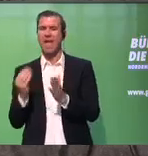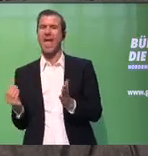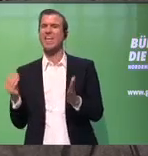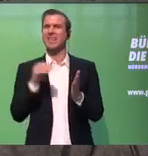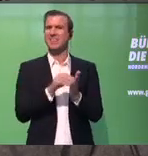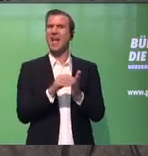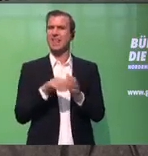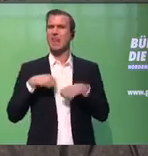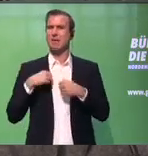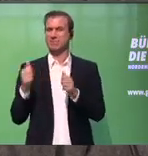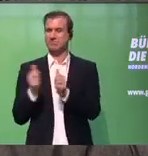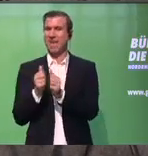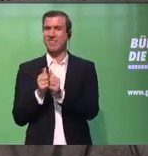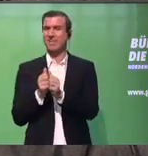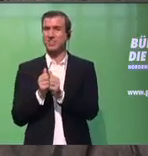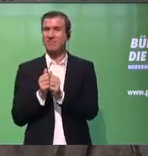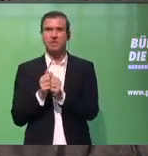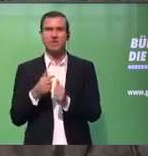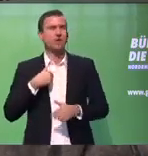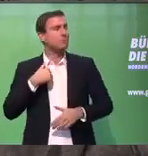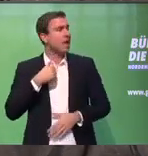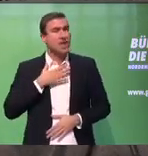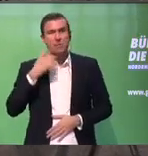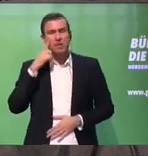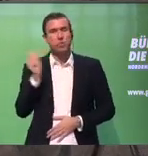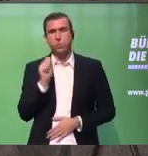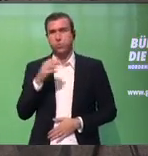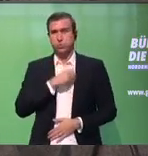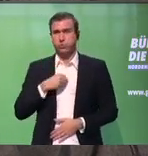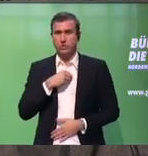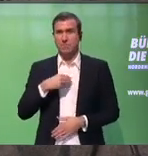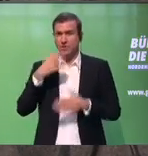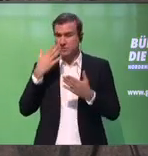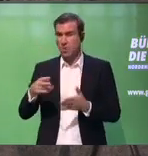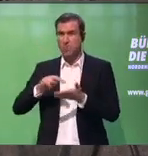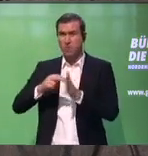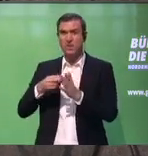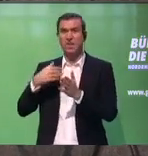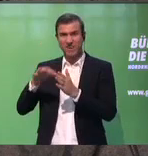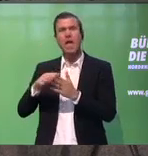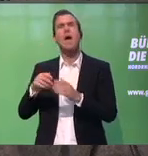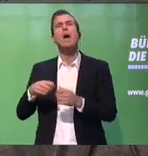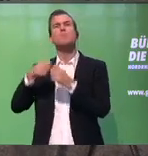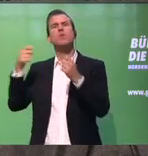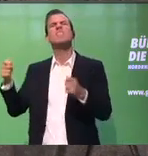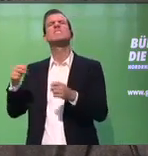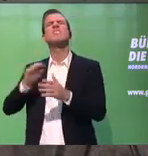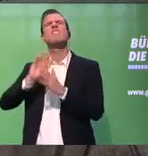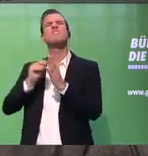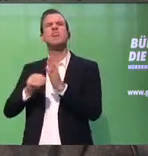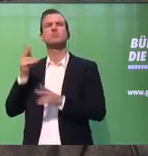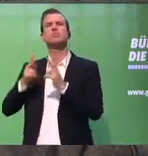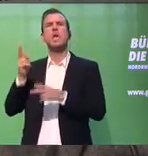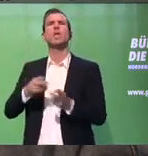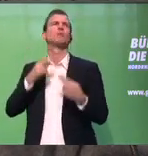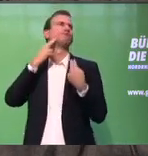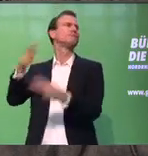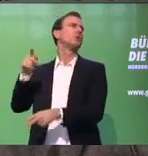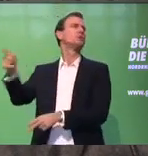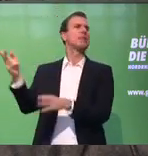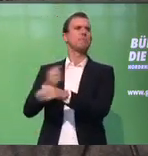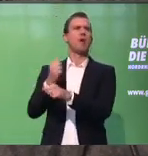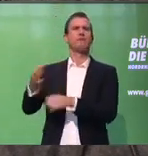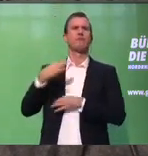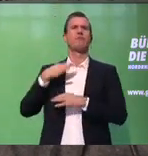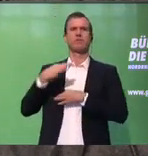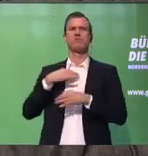eingetragenen Lebenspartnerschaften, ist es, finde ich, beschämend, wie man hier weiter Politik dem Bundesverfassungsgericht überlassen will und sich die SPD